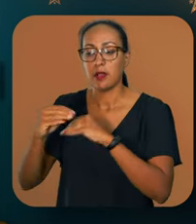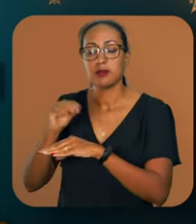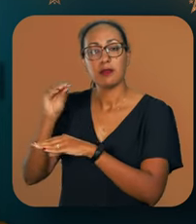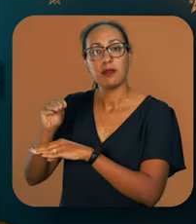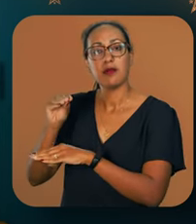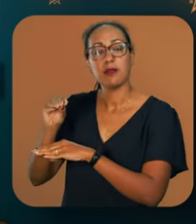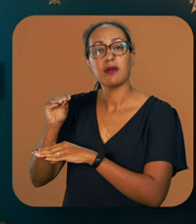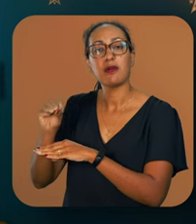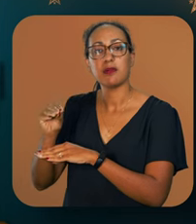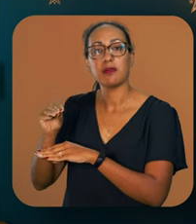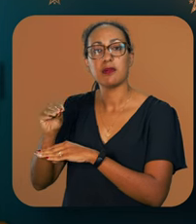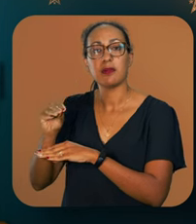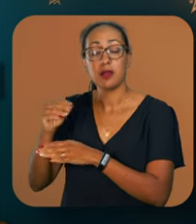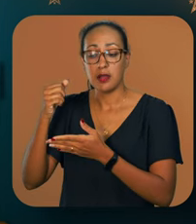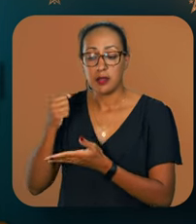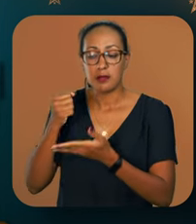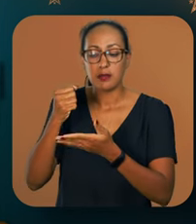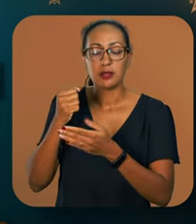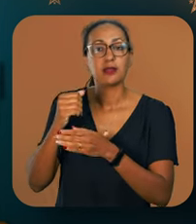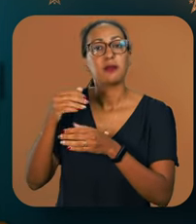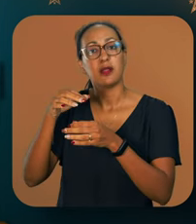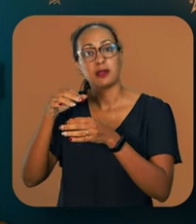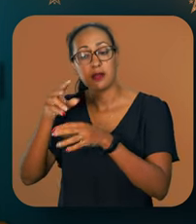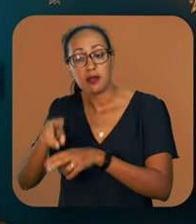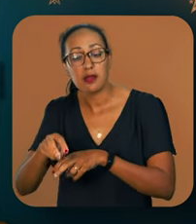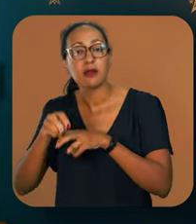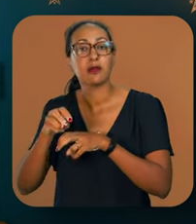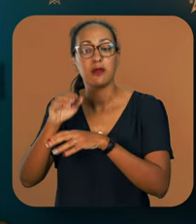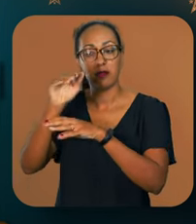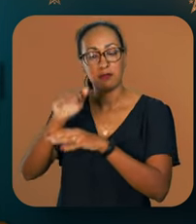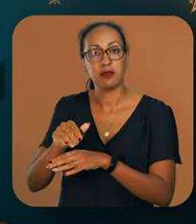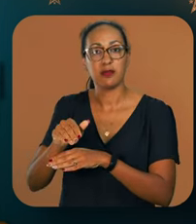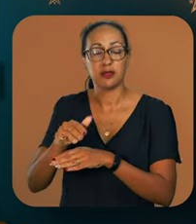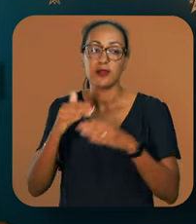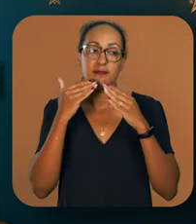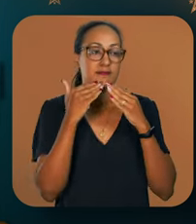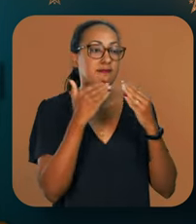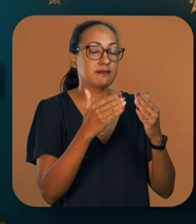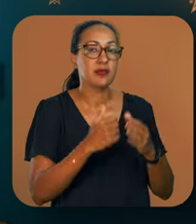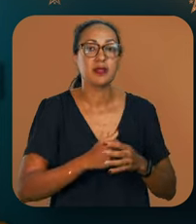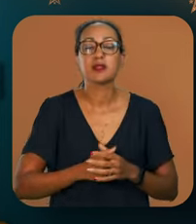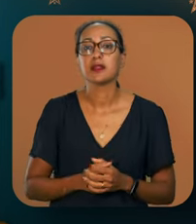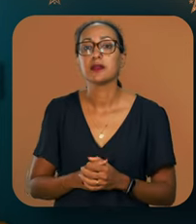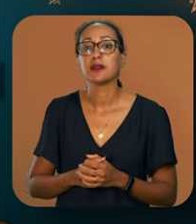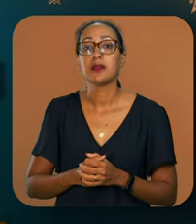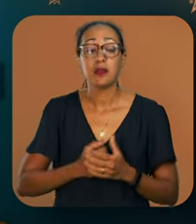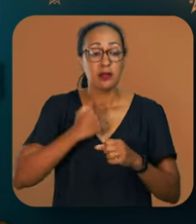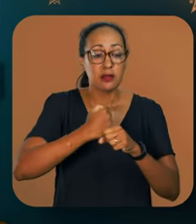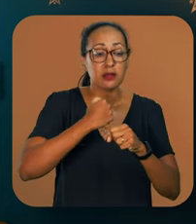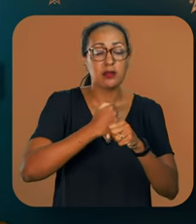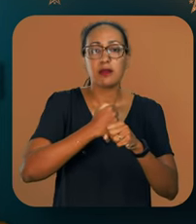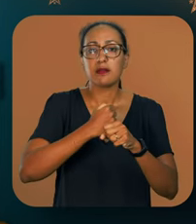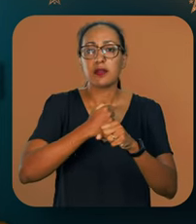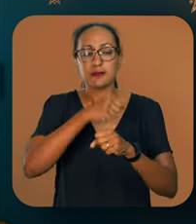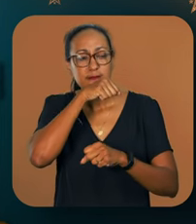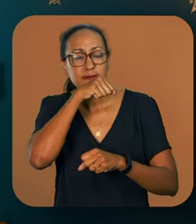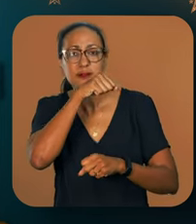population et préserver notre patrimoine agricole je dis un grand merci votre travail acharné et